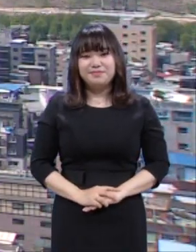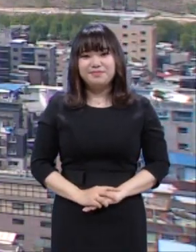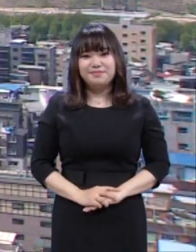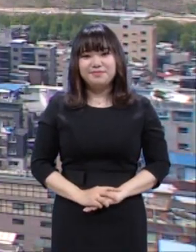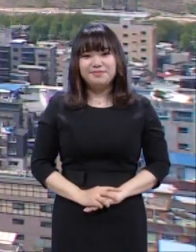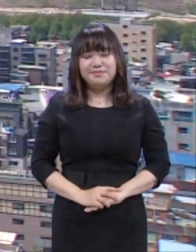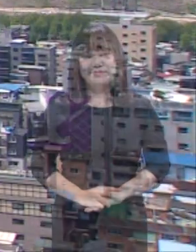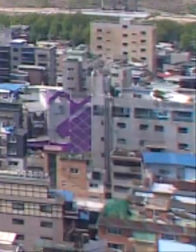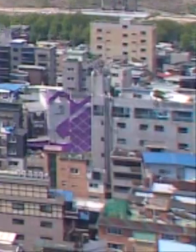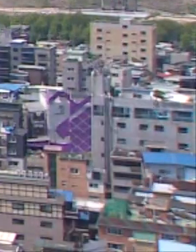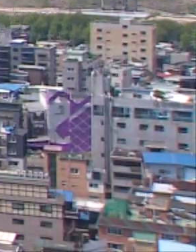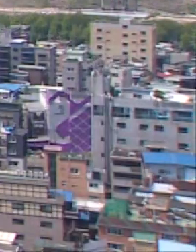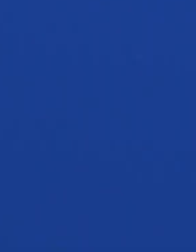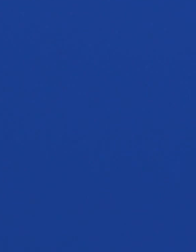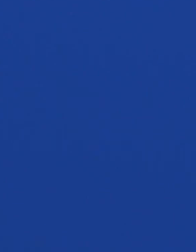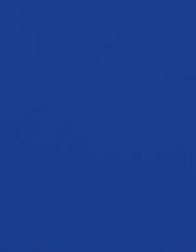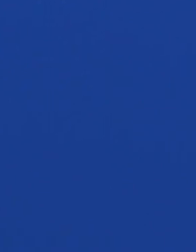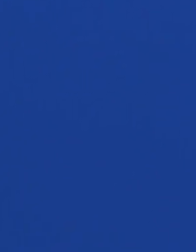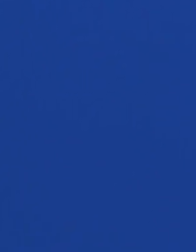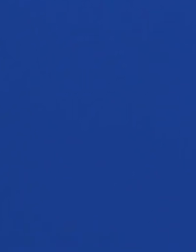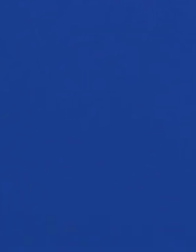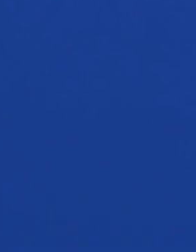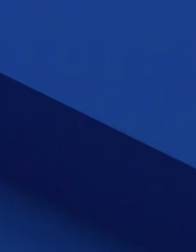뉴스 김진중입니다.